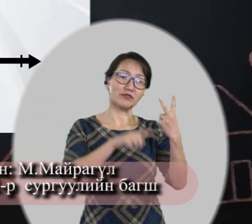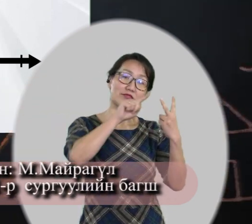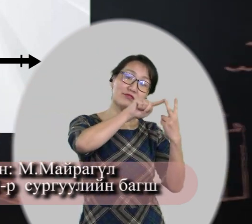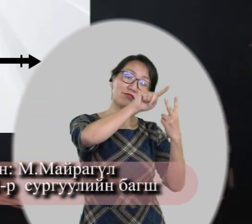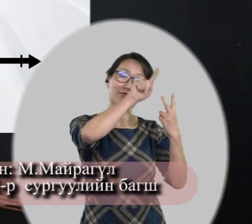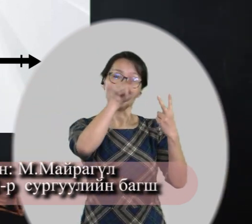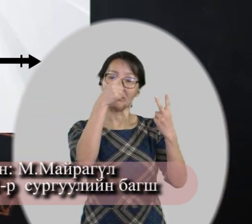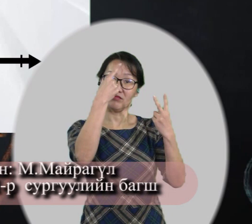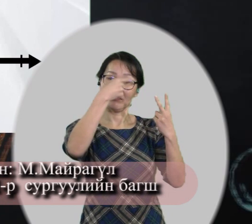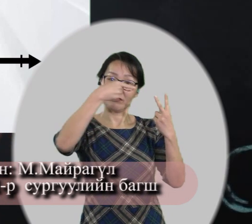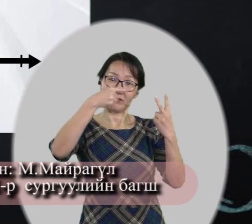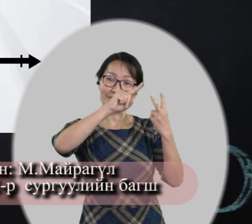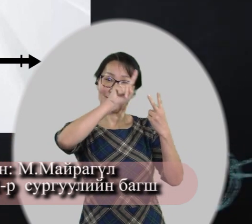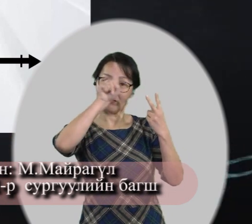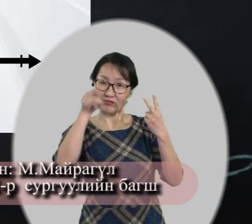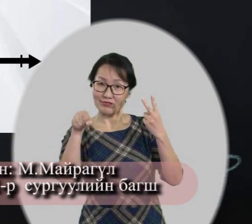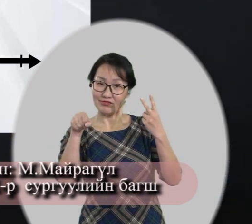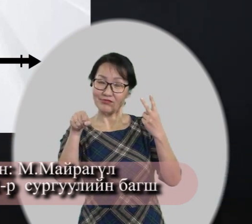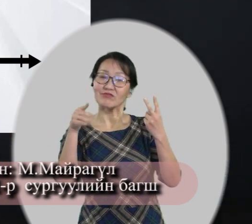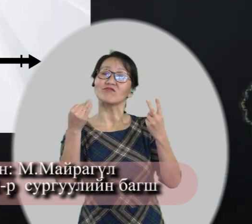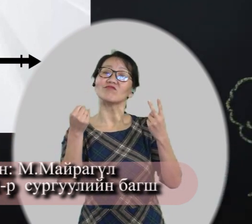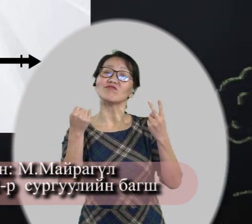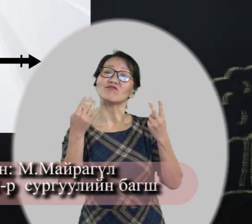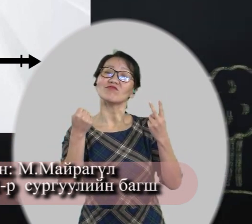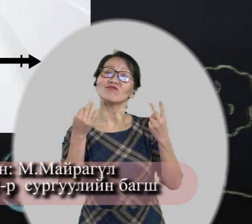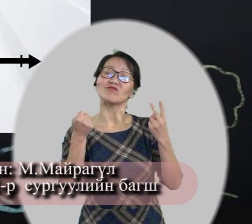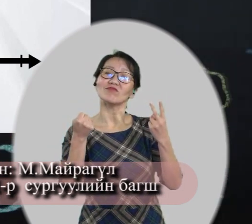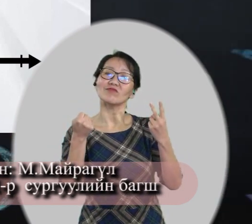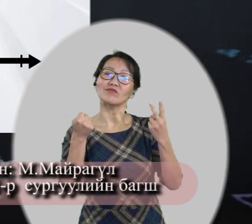Бірлікпен кеміткенде неше болады?